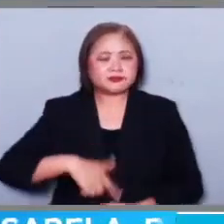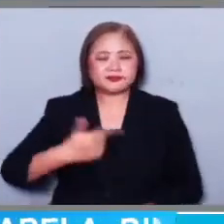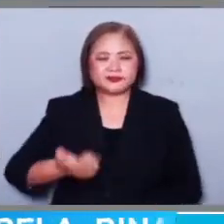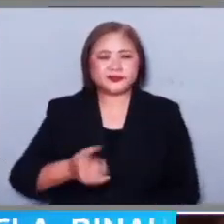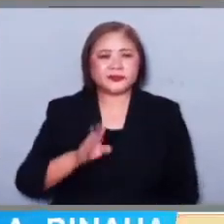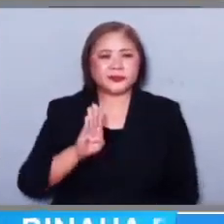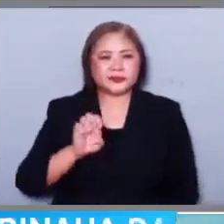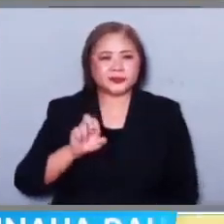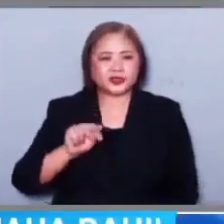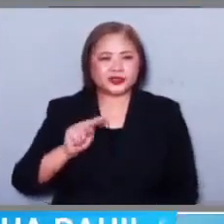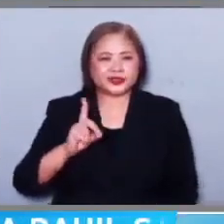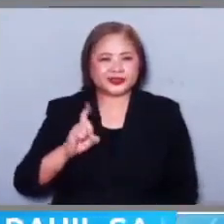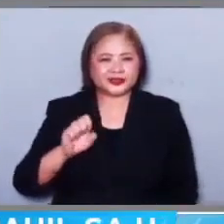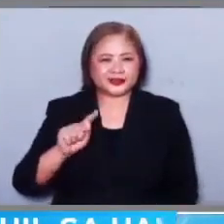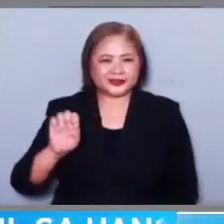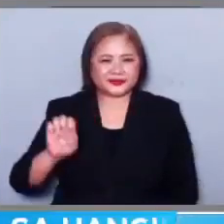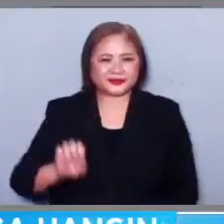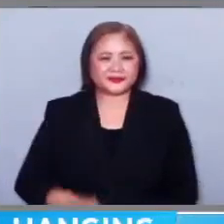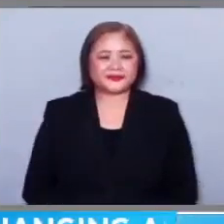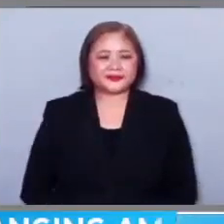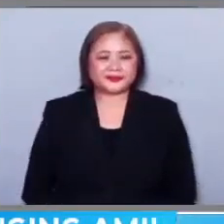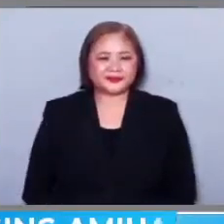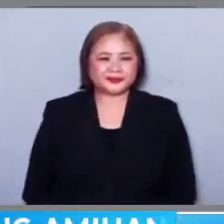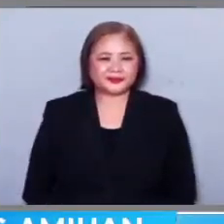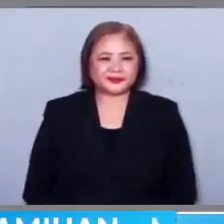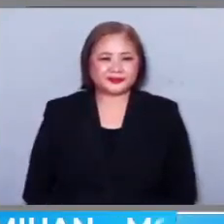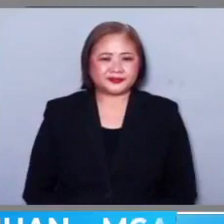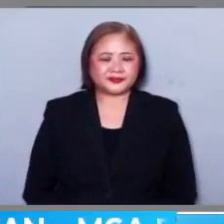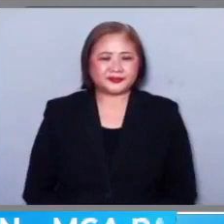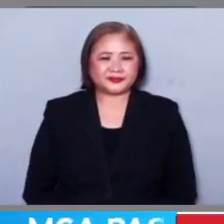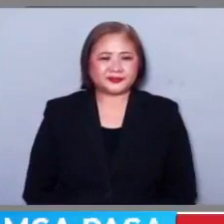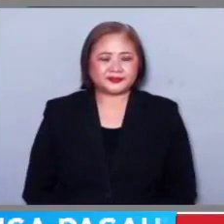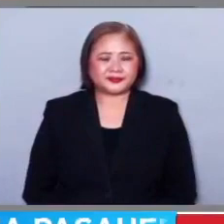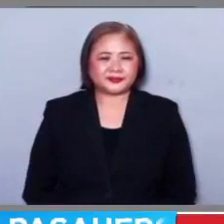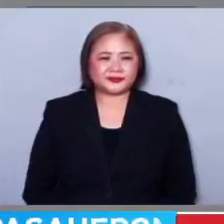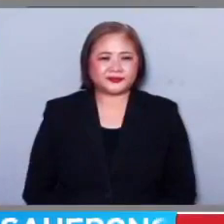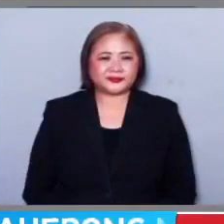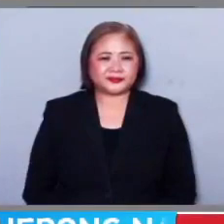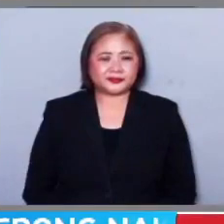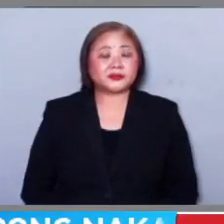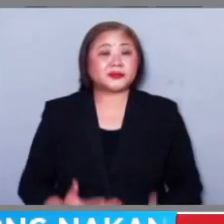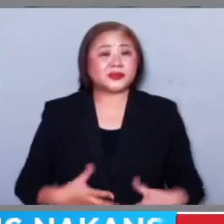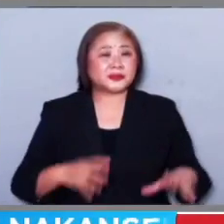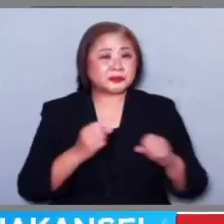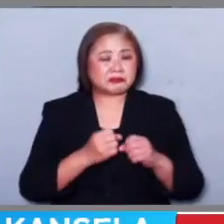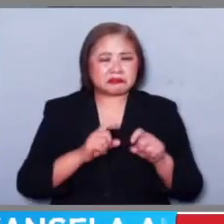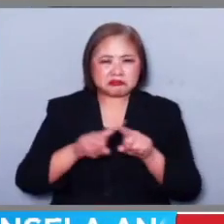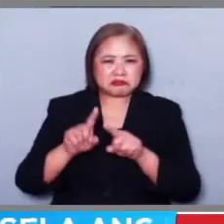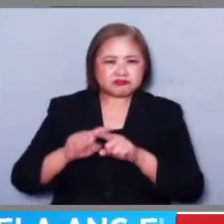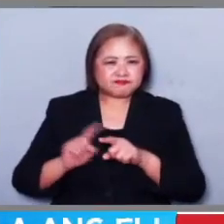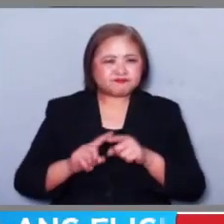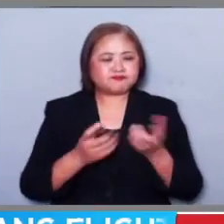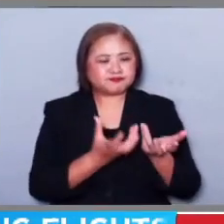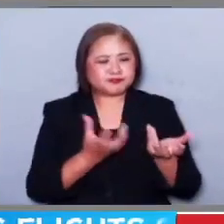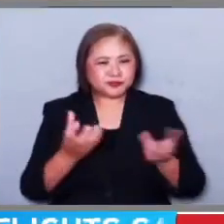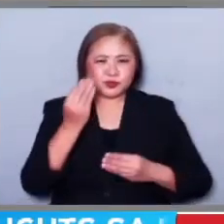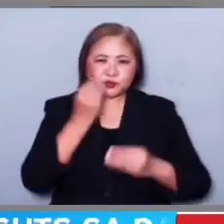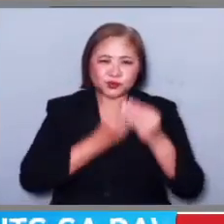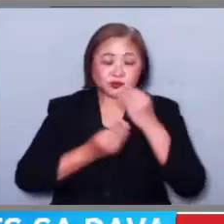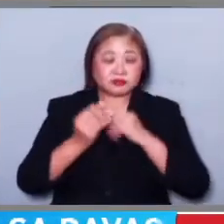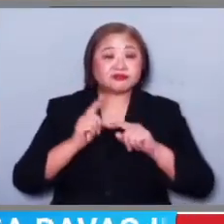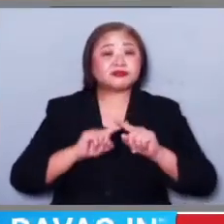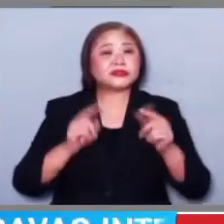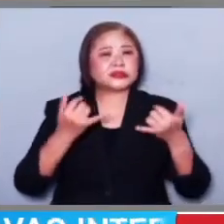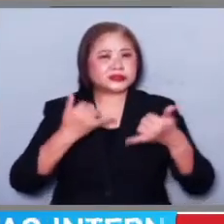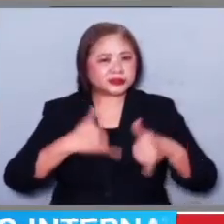Reyes. Bernadette? Kahit tapos na ang kalibatan ng mga handaan, pero nananatili pa rin mataas